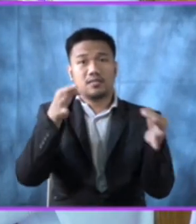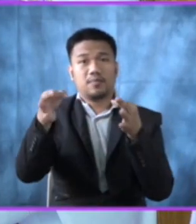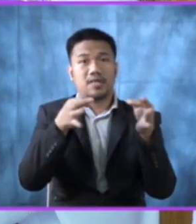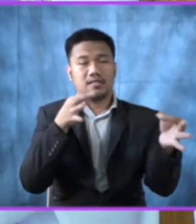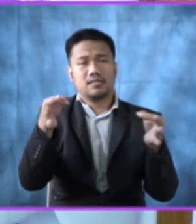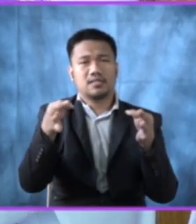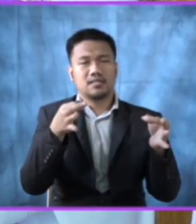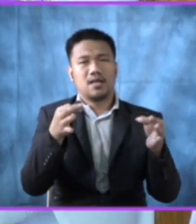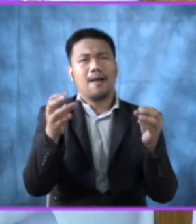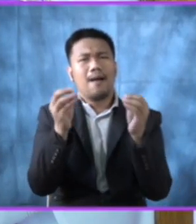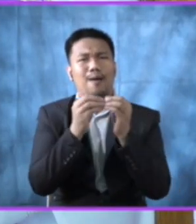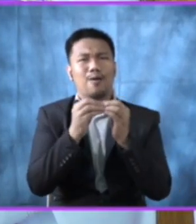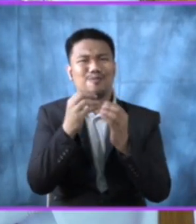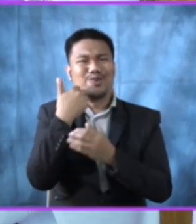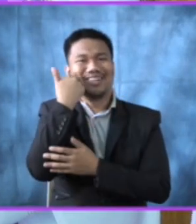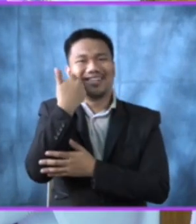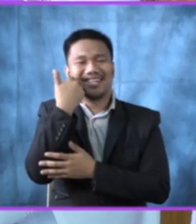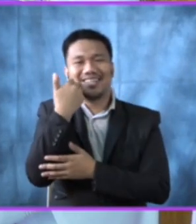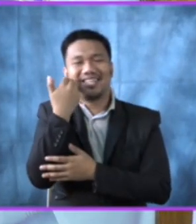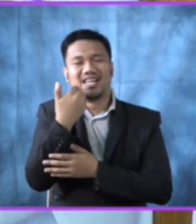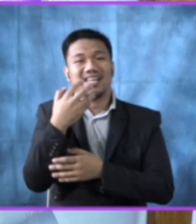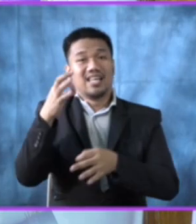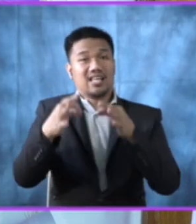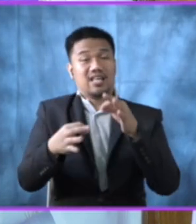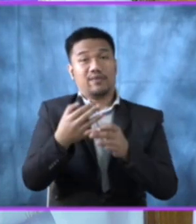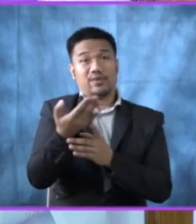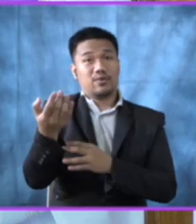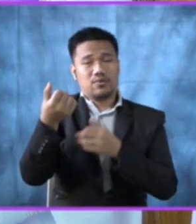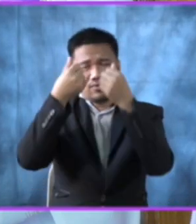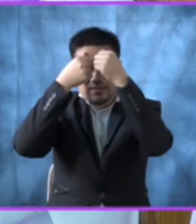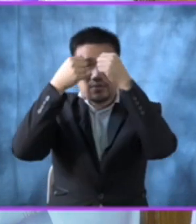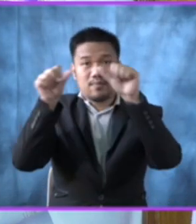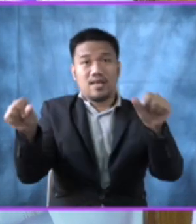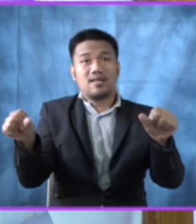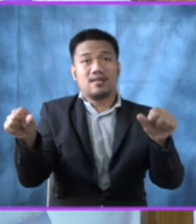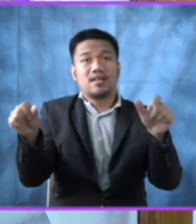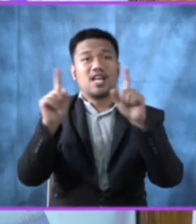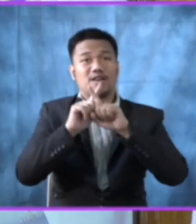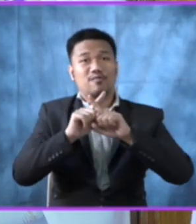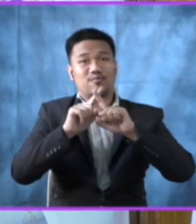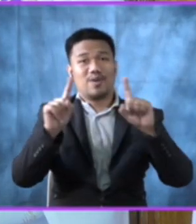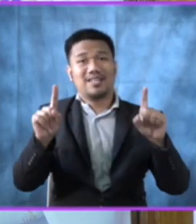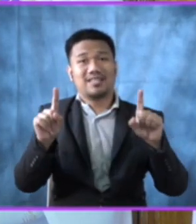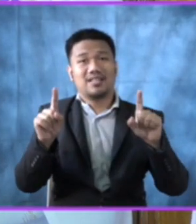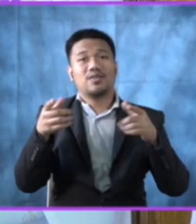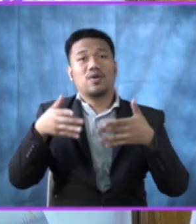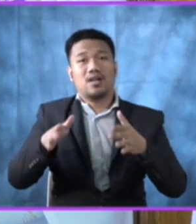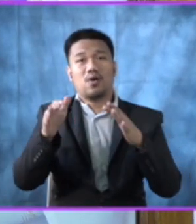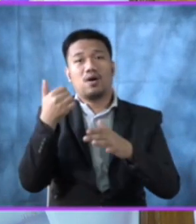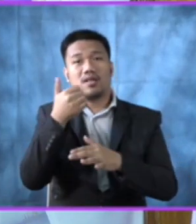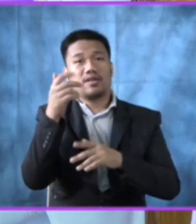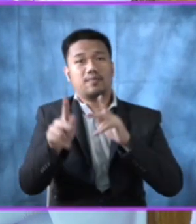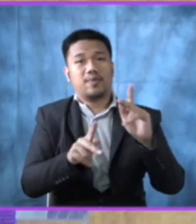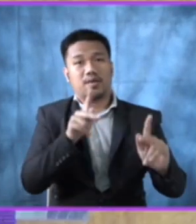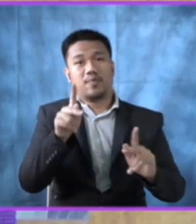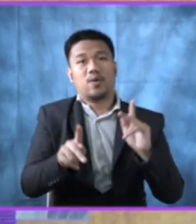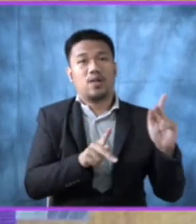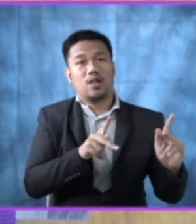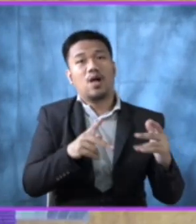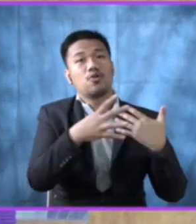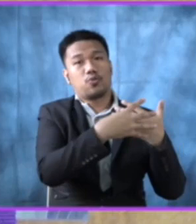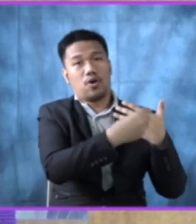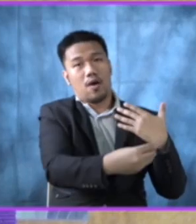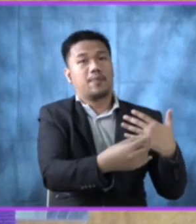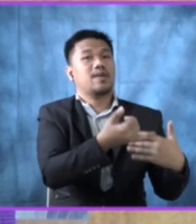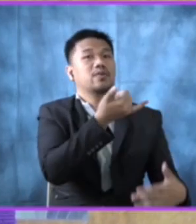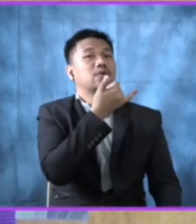po, sabi ng Panginoon, yung hindi ka na sumusunod, nagpapagaya ka pa sa mali. Kaya sabi sa